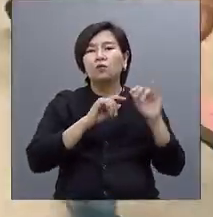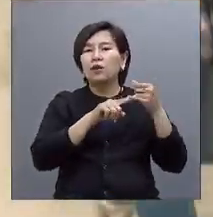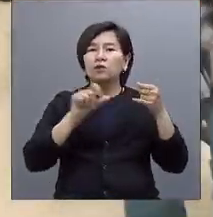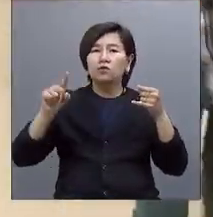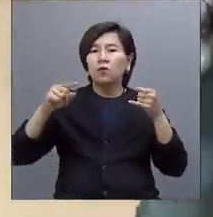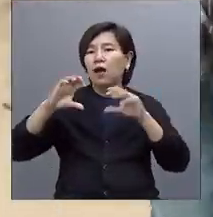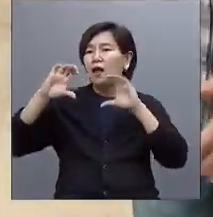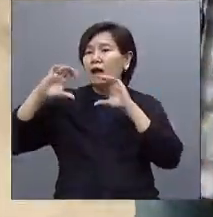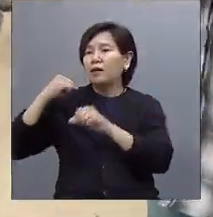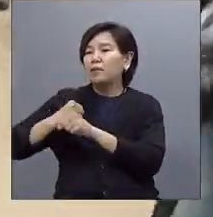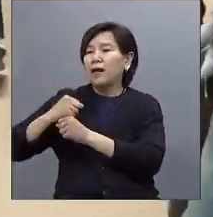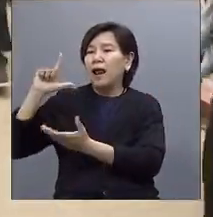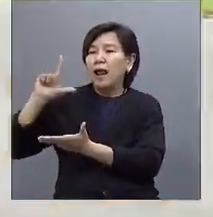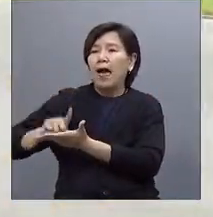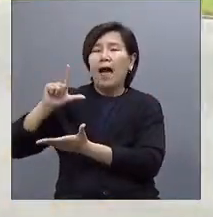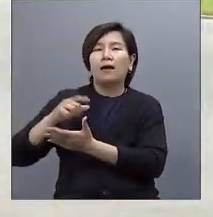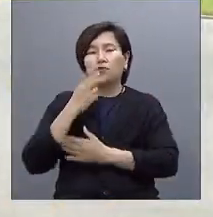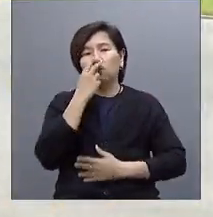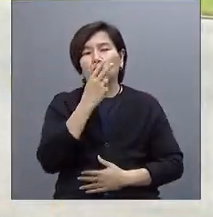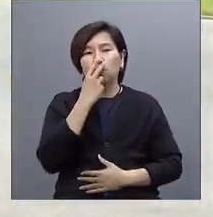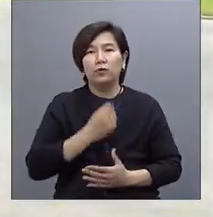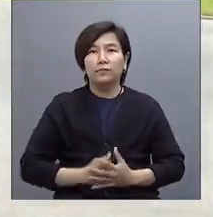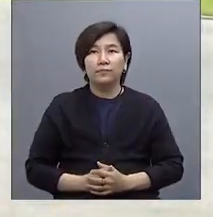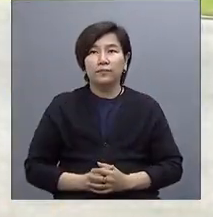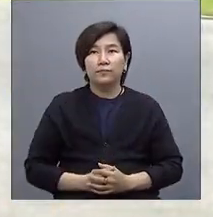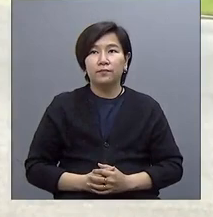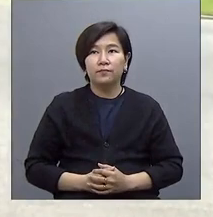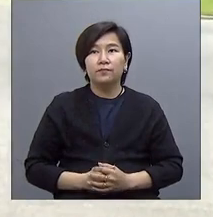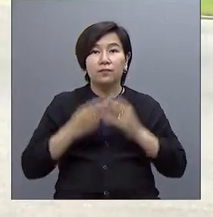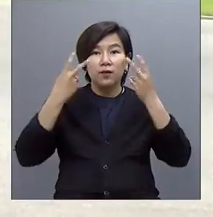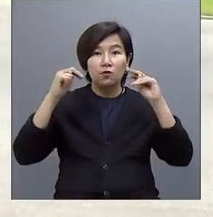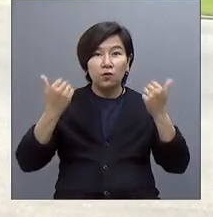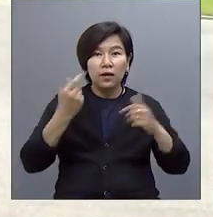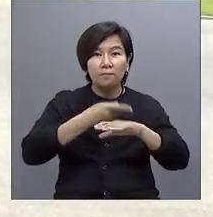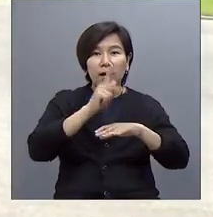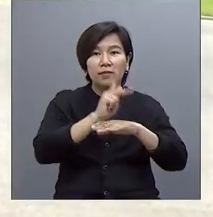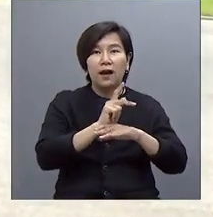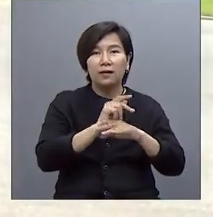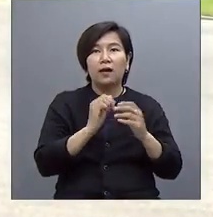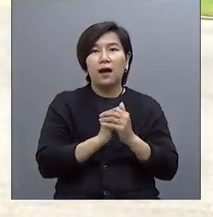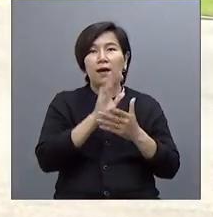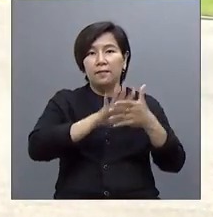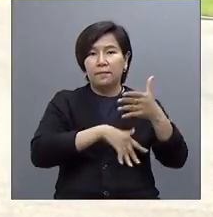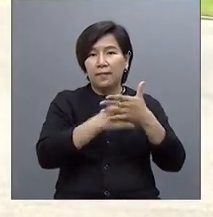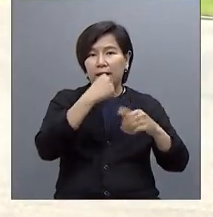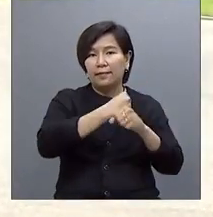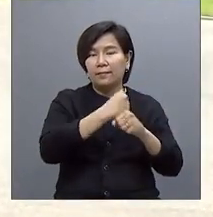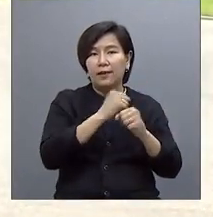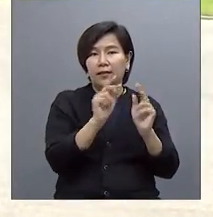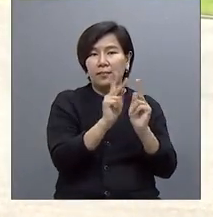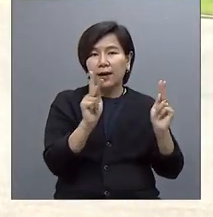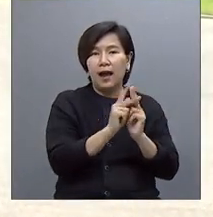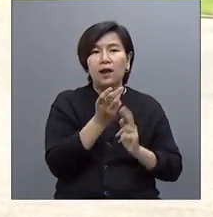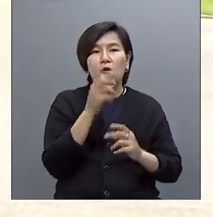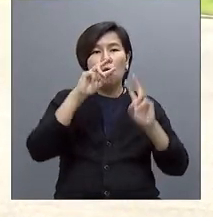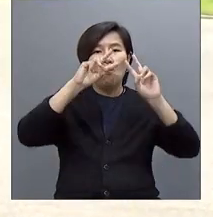ค่ะค่ะซึ่งขณะนี้ค่ะนายกรัฐมนตรีเป็นประธานการประชุมคณะกรรมการนโยบายข้าวอยู่นะคะซึ่งก็